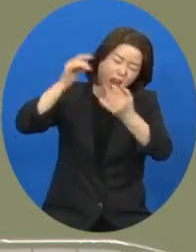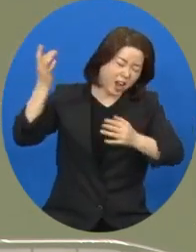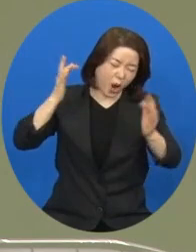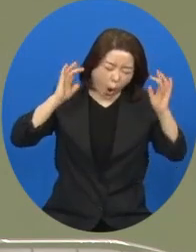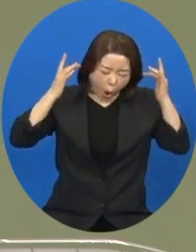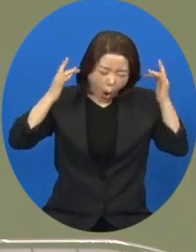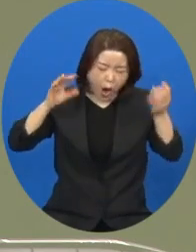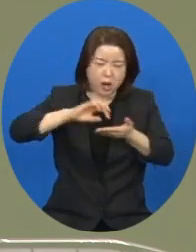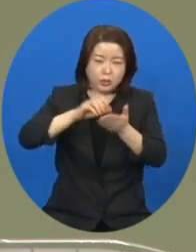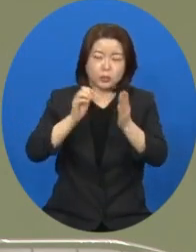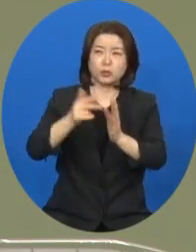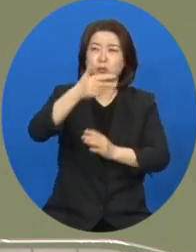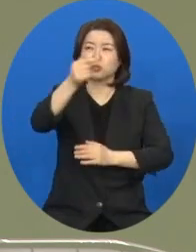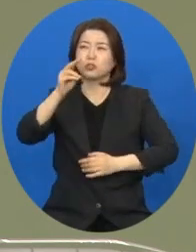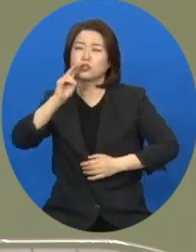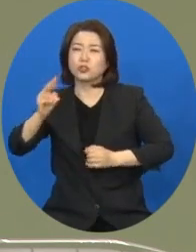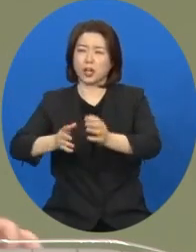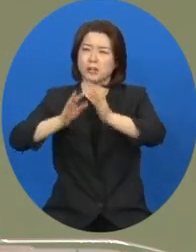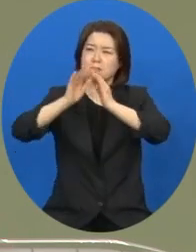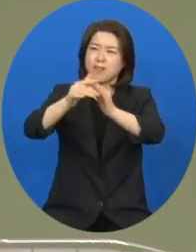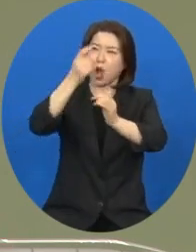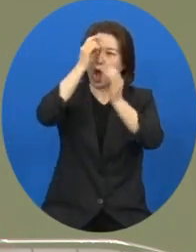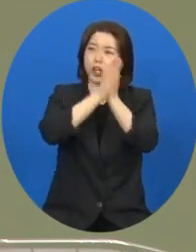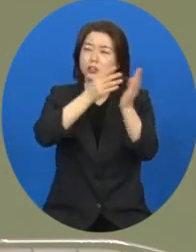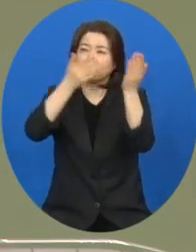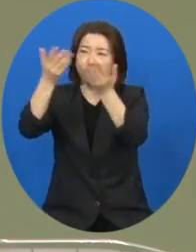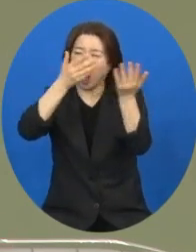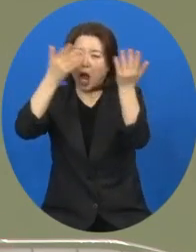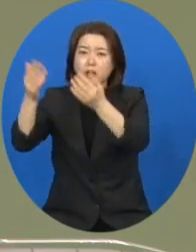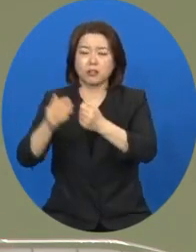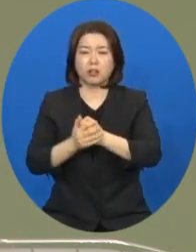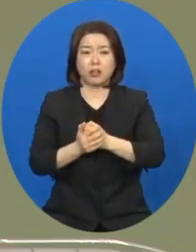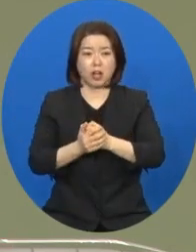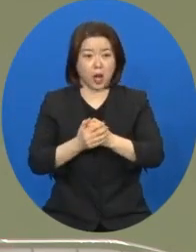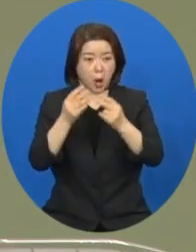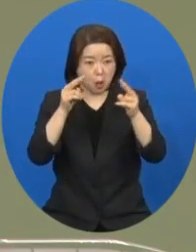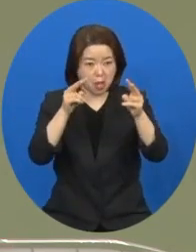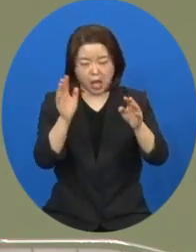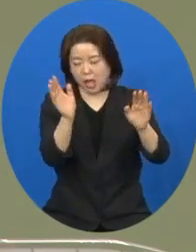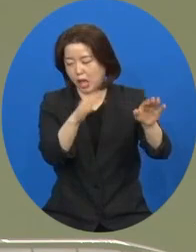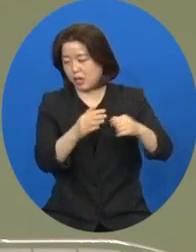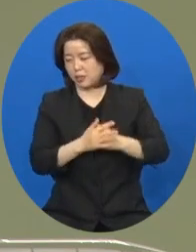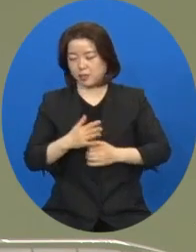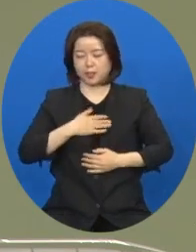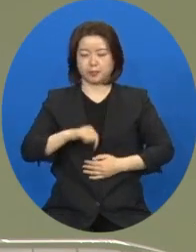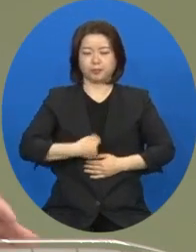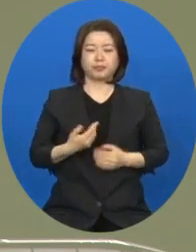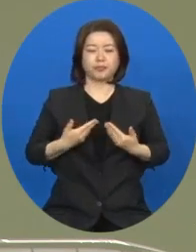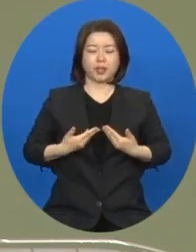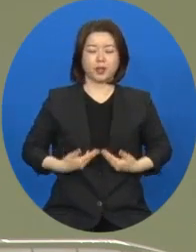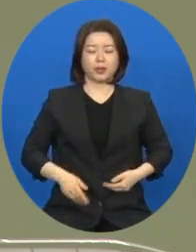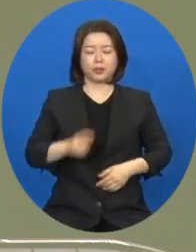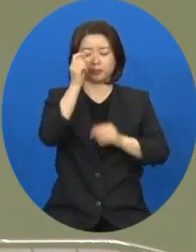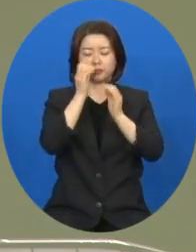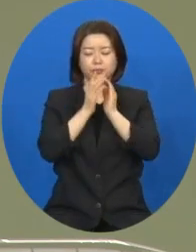하고 방언으로 기도하고 하는데 자기는 그냥 조용히 그냥 기도하고 그리고는 한